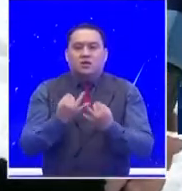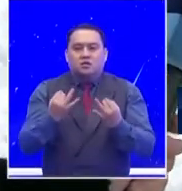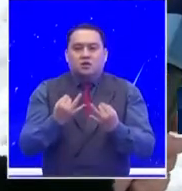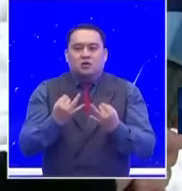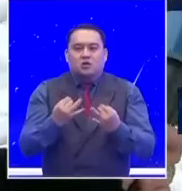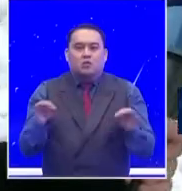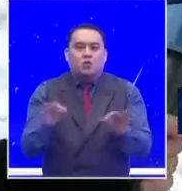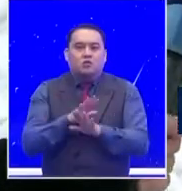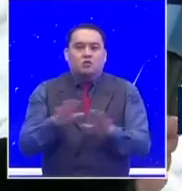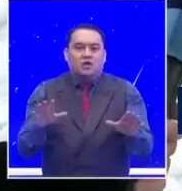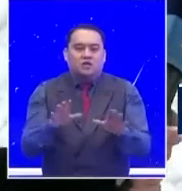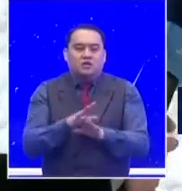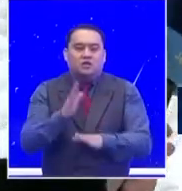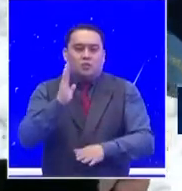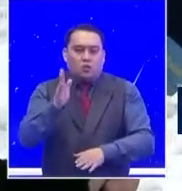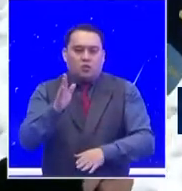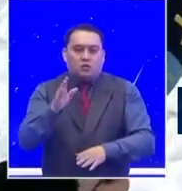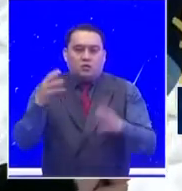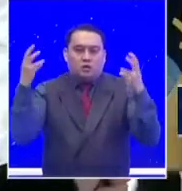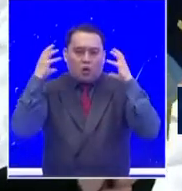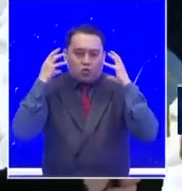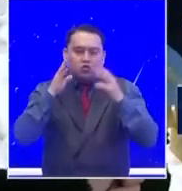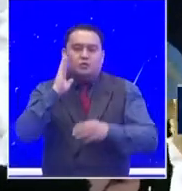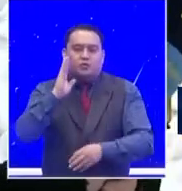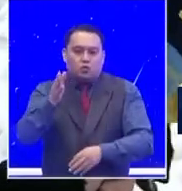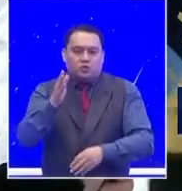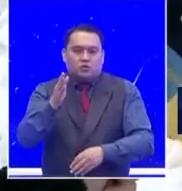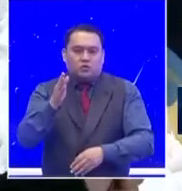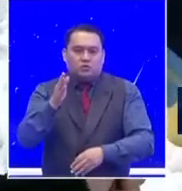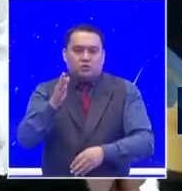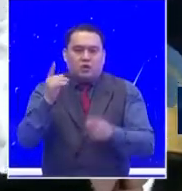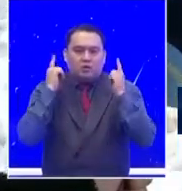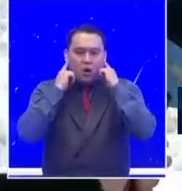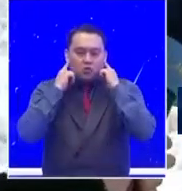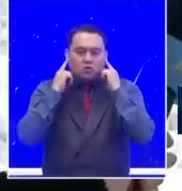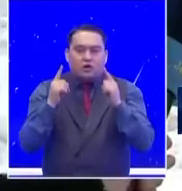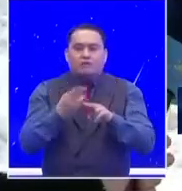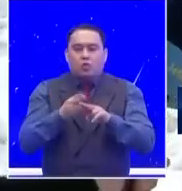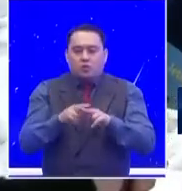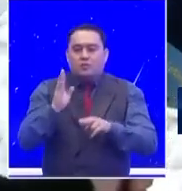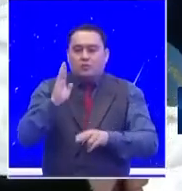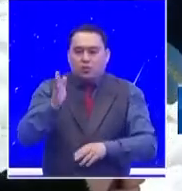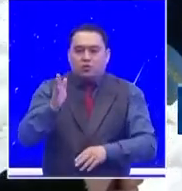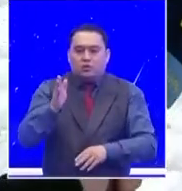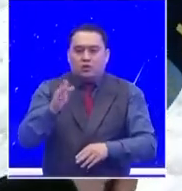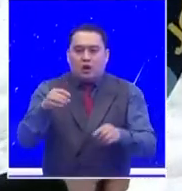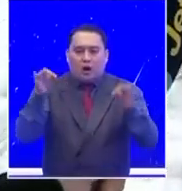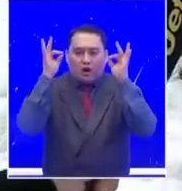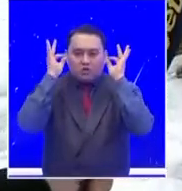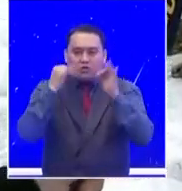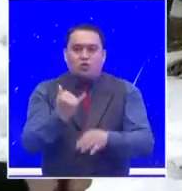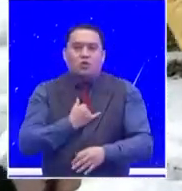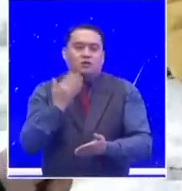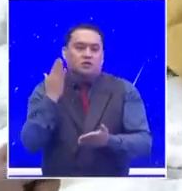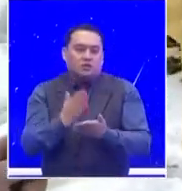сейчас музыкальный снеговик будет, сейчас наушники оденем ему. И, конечно же, я вот смотрю, ни у кого нет очков, у нас